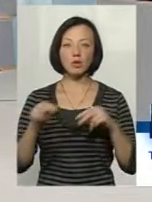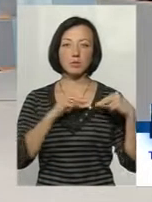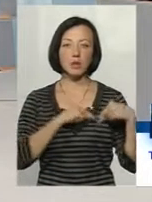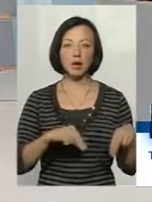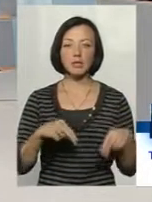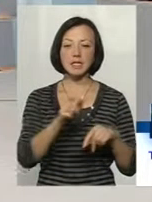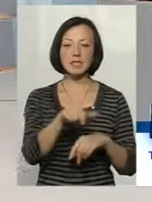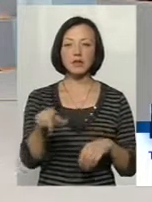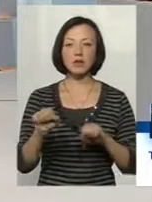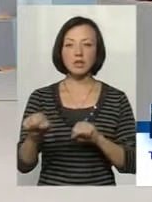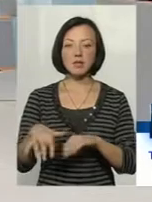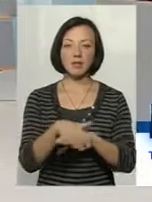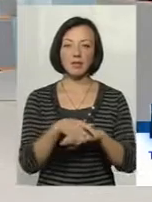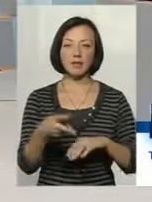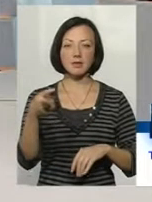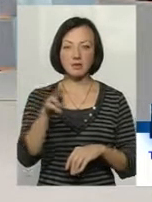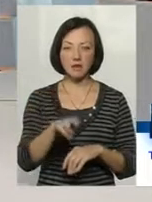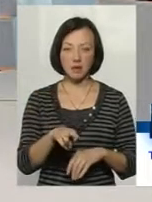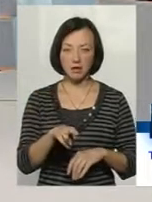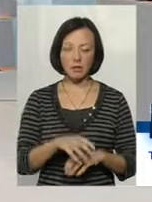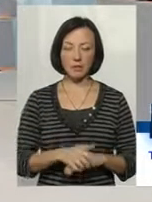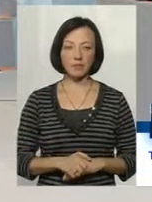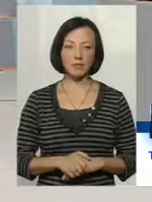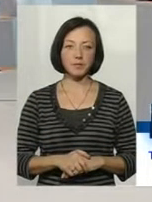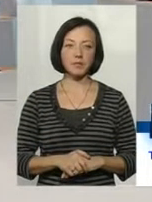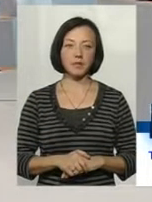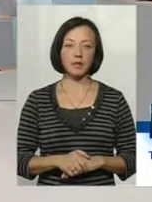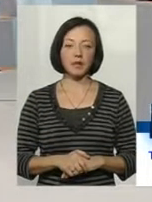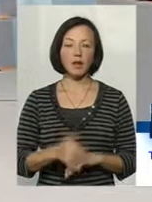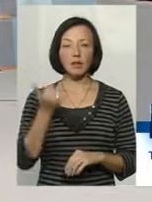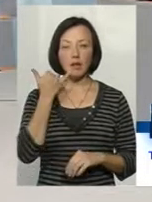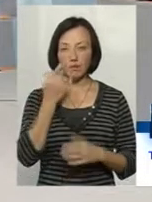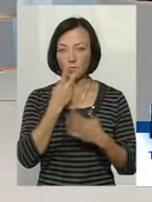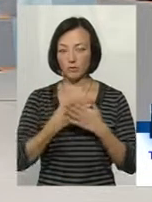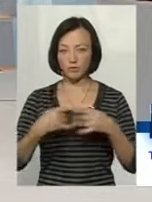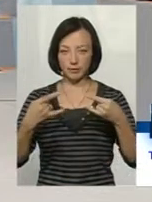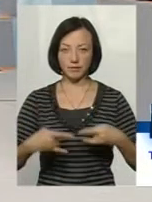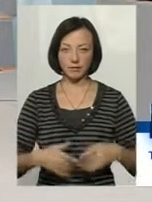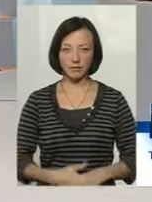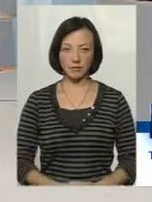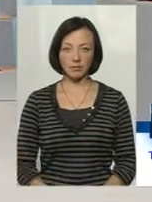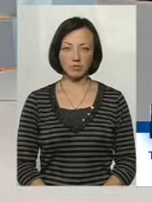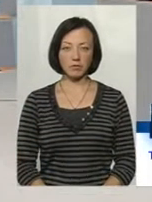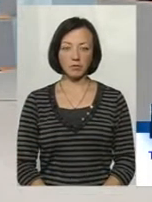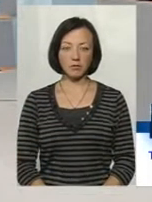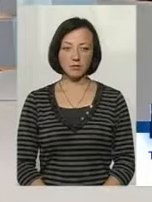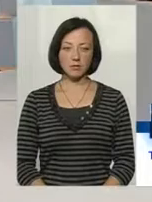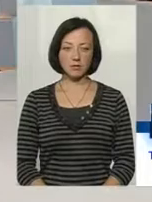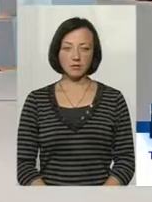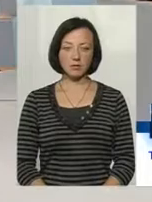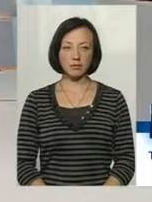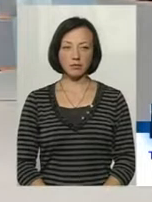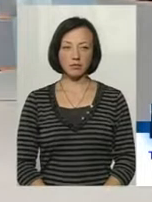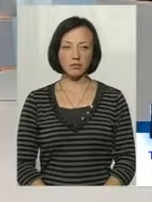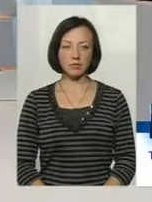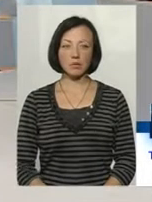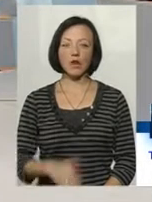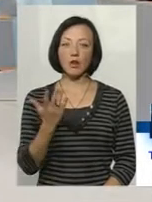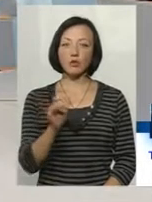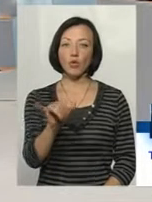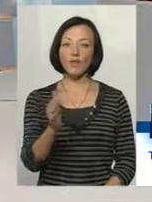цивільного захисту населення ПАТ «Хмельницьгаз» Леонід Галузинський, а телефон прямого ефіру незмінний 61 90 60. Якщо у